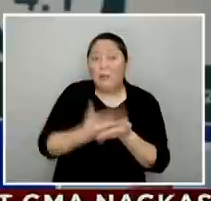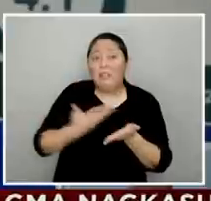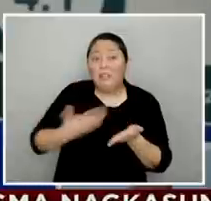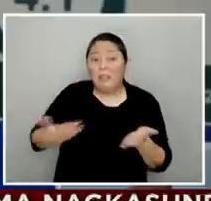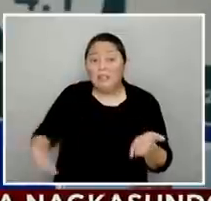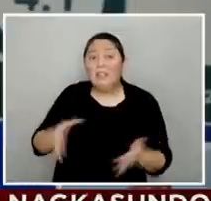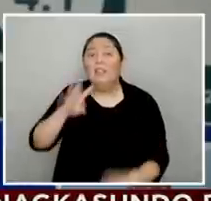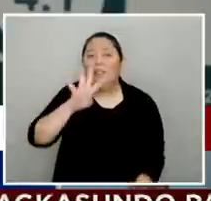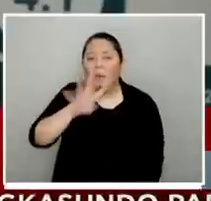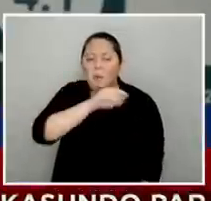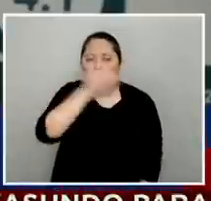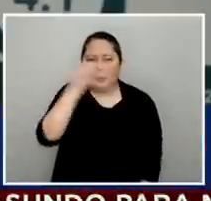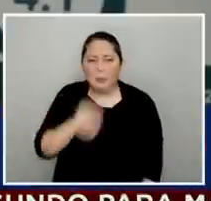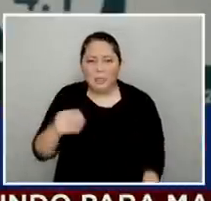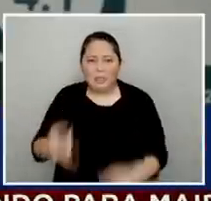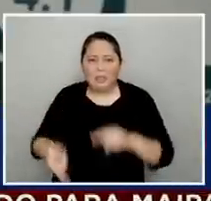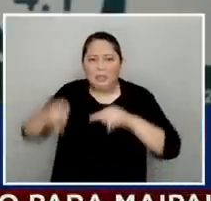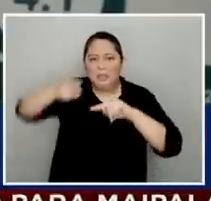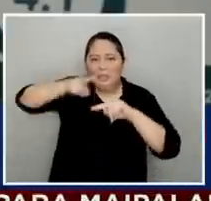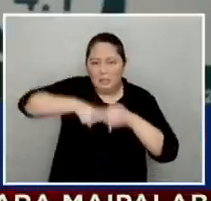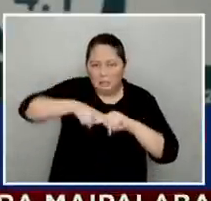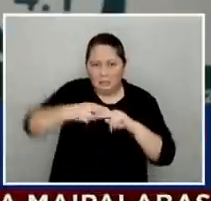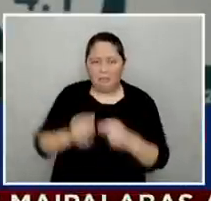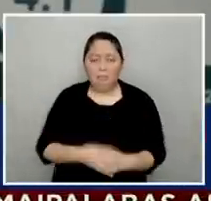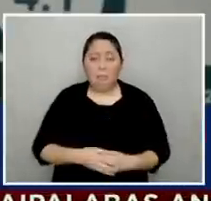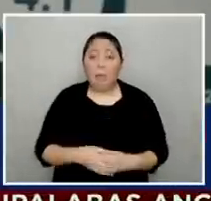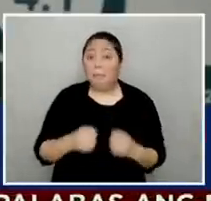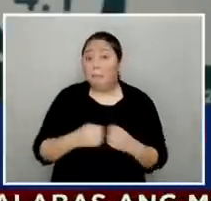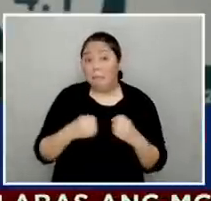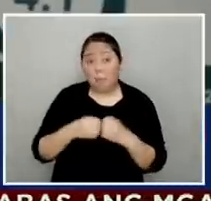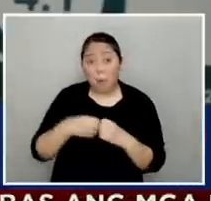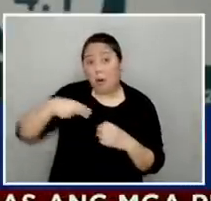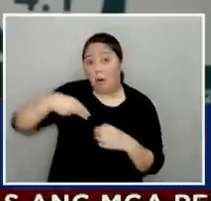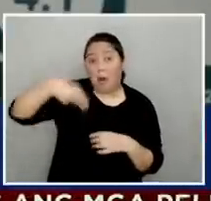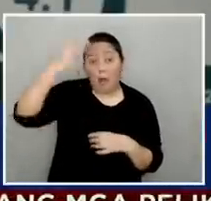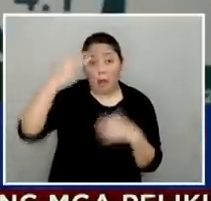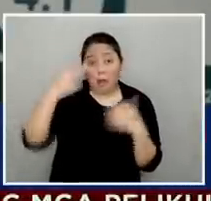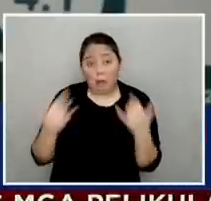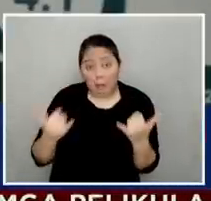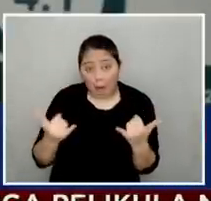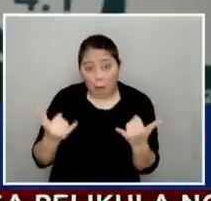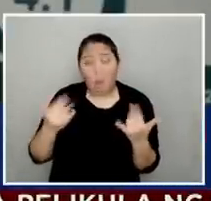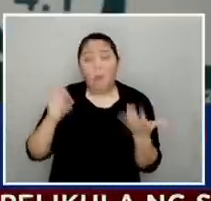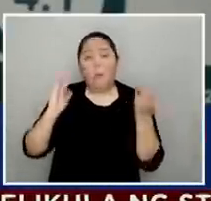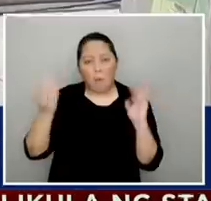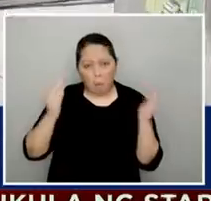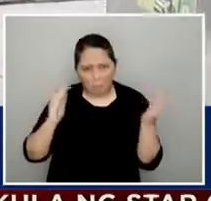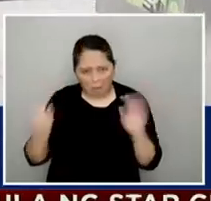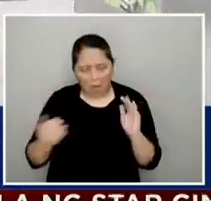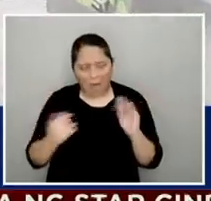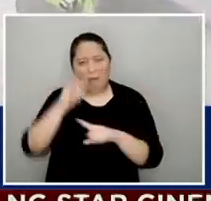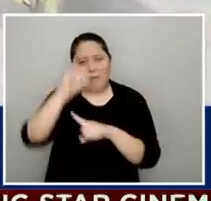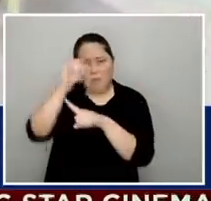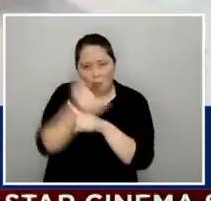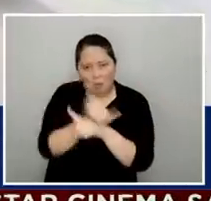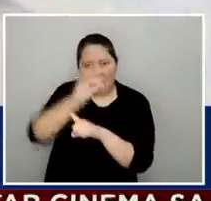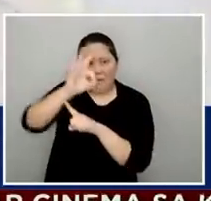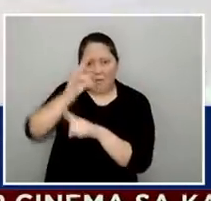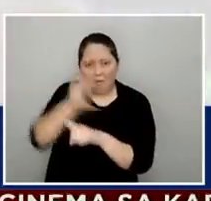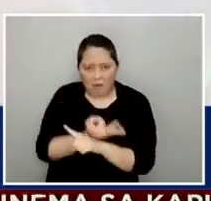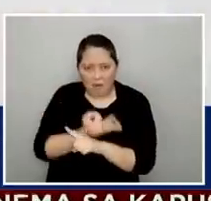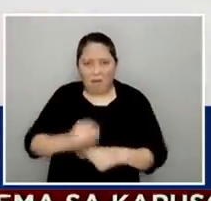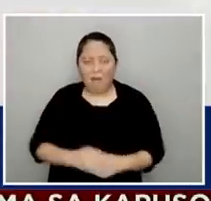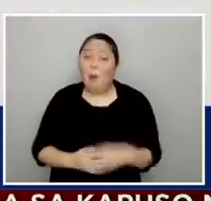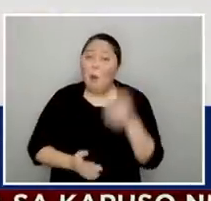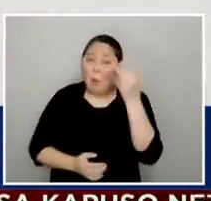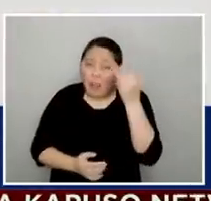Authority, mas mataas ito sa naitala noong Enero at Pebrero na 3%. Isa sa mga dahilan ng pag-angat ng inflation ay ang sunod-sunod na